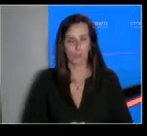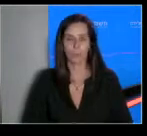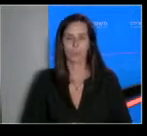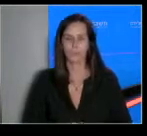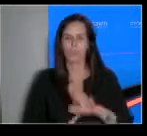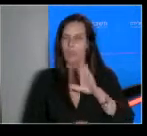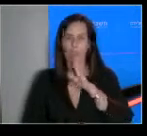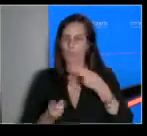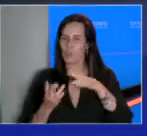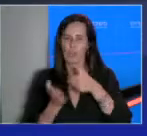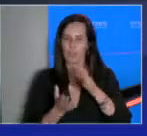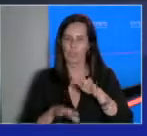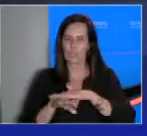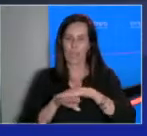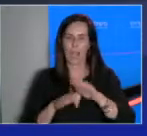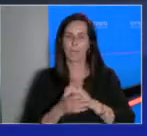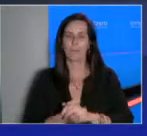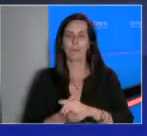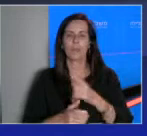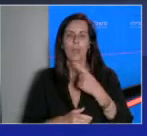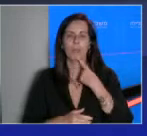יש לנו בעיה, אני לא יכול להמשיך ככה, אני מתנצל. אז